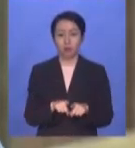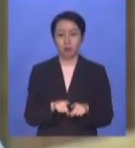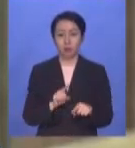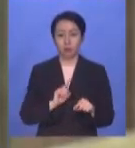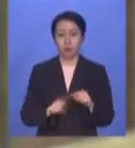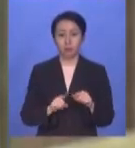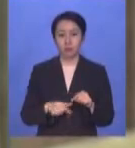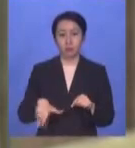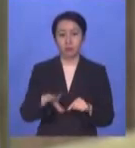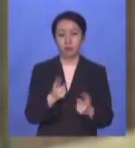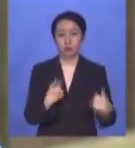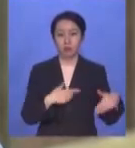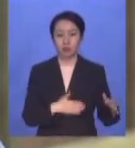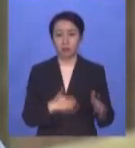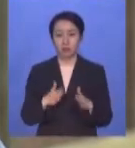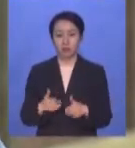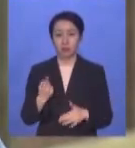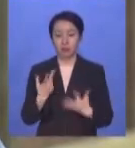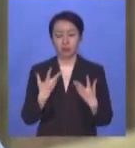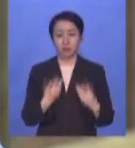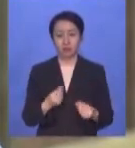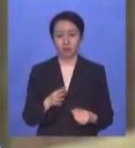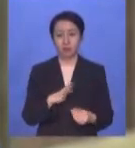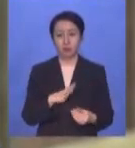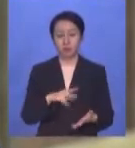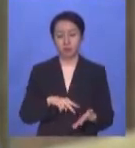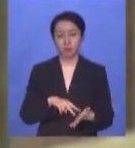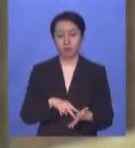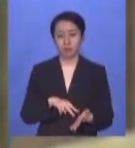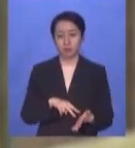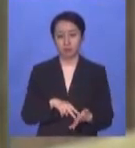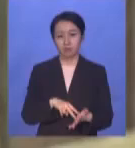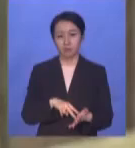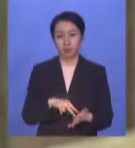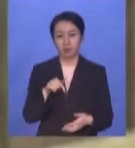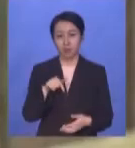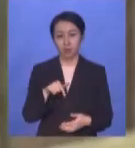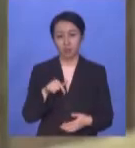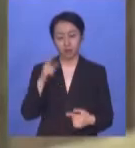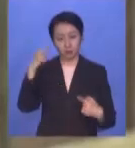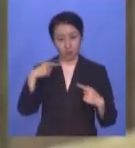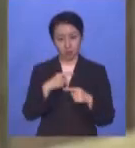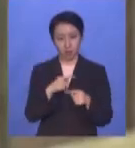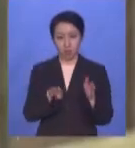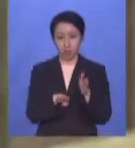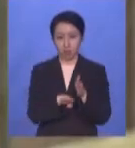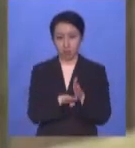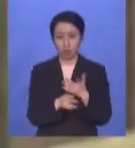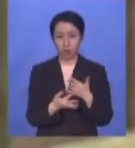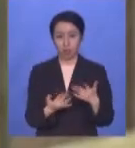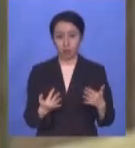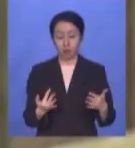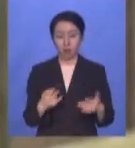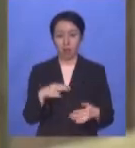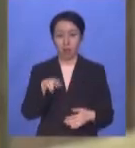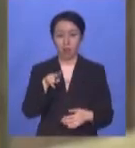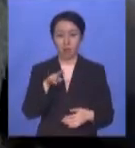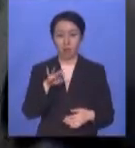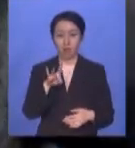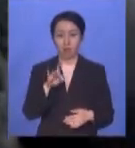Быстро все это организовано. В один день прошли и оценщики, и техники по мебели, и